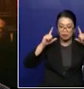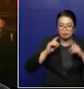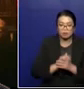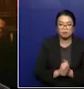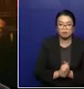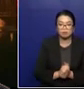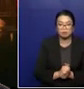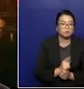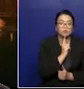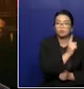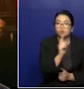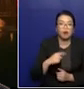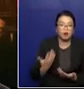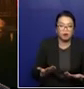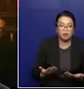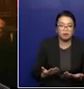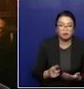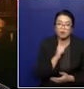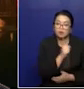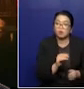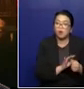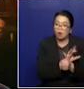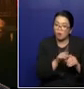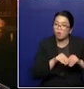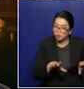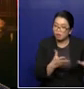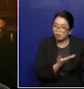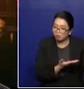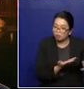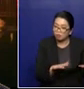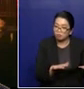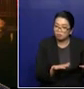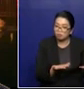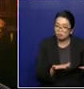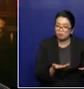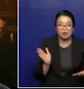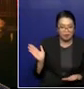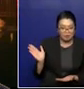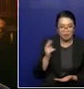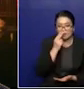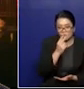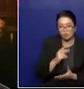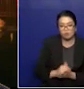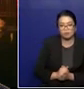ไรเลยครับโทษโควิดแหละฮะเดี๋ยวท่านดูสไลด์ต่อไปท่านจะเข้าใจต่อฮะตร